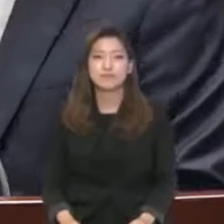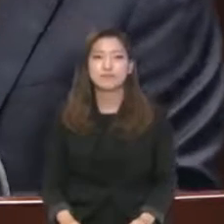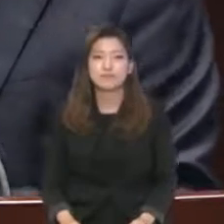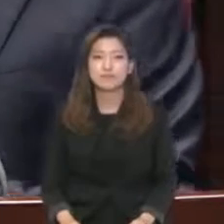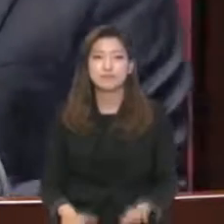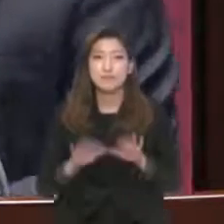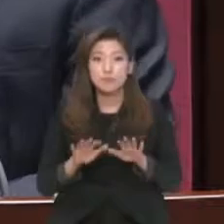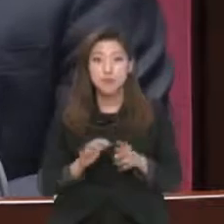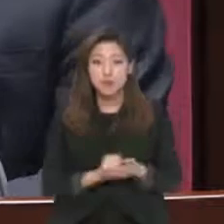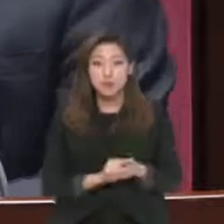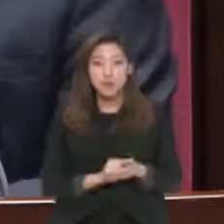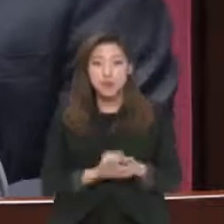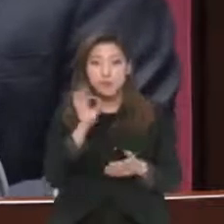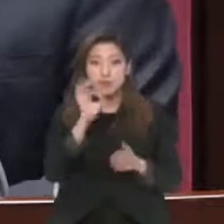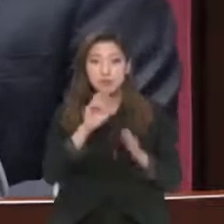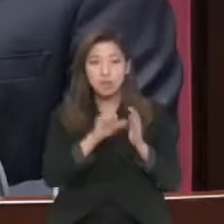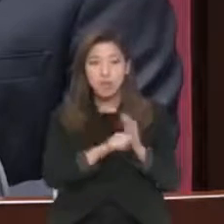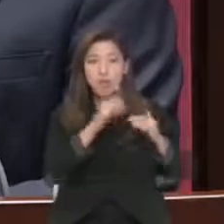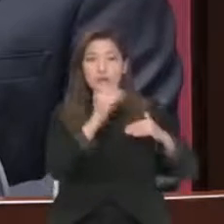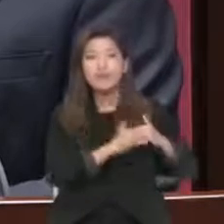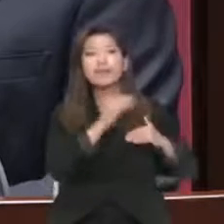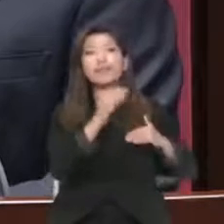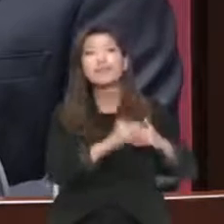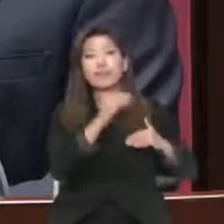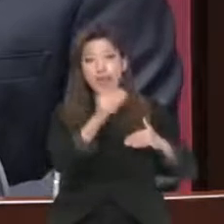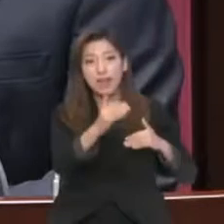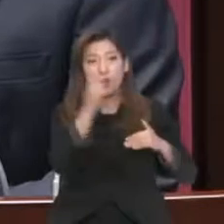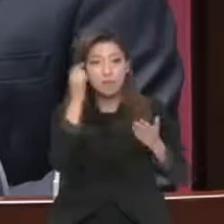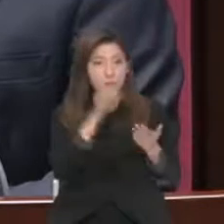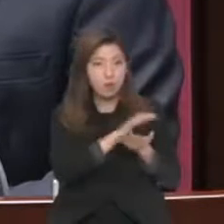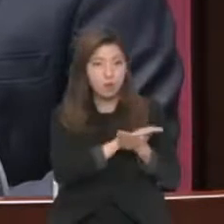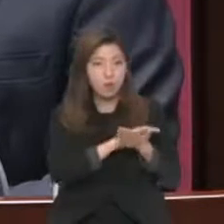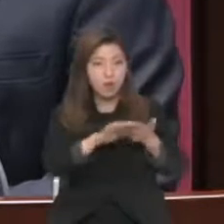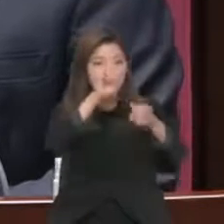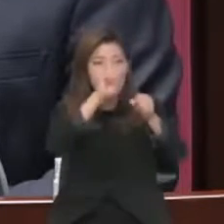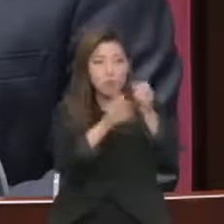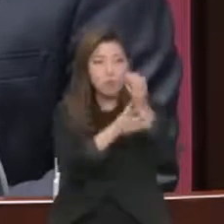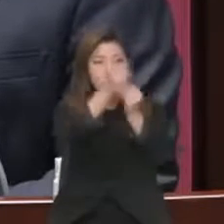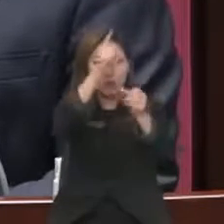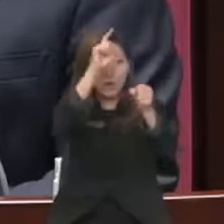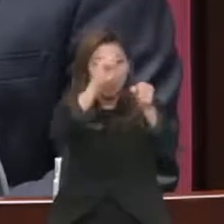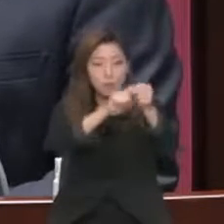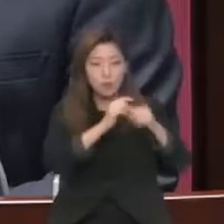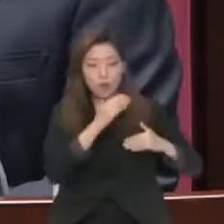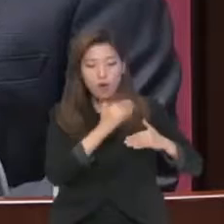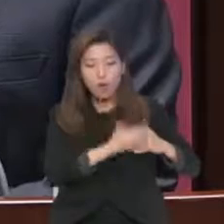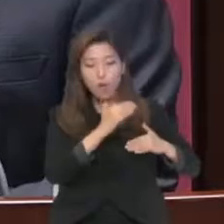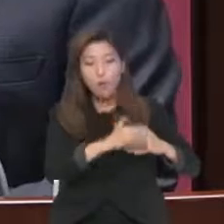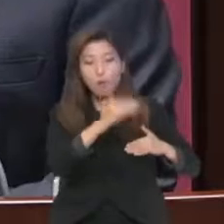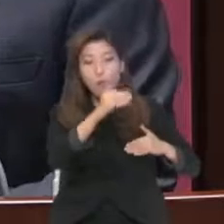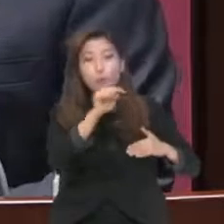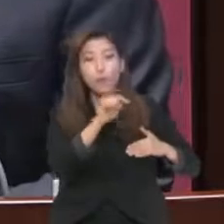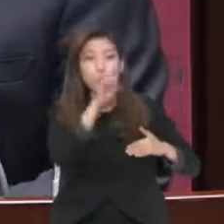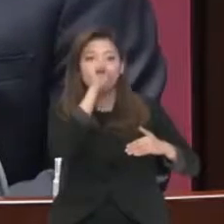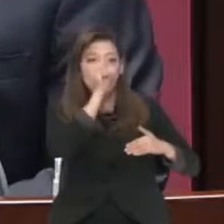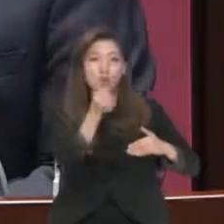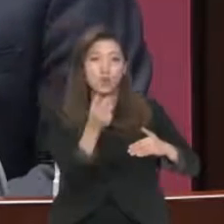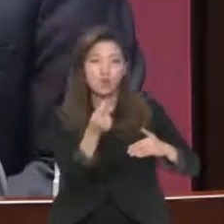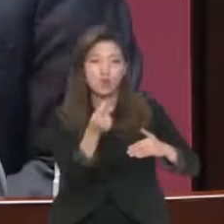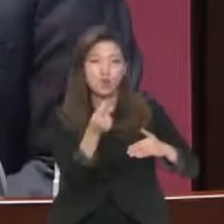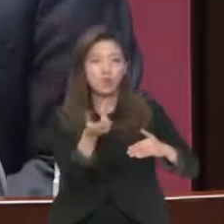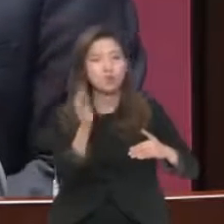측면들은 단계적이고 또 평화적이고 그리고 점진적으로 통일을 설계했던 그 정신이 그렇다고 생각하고 그